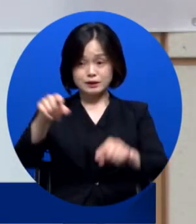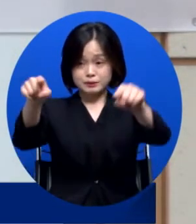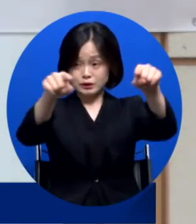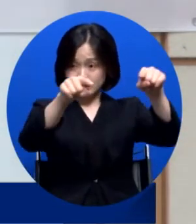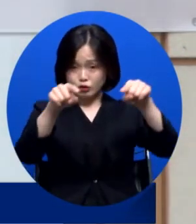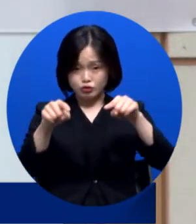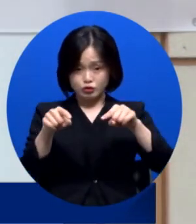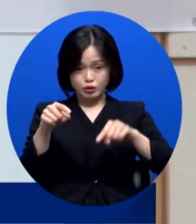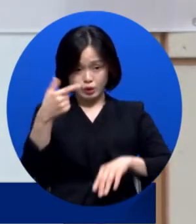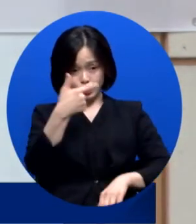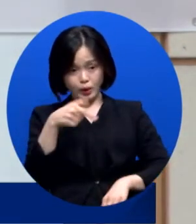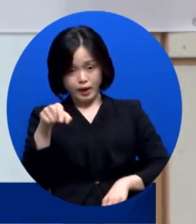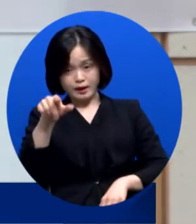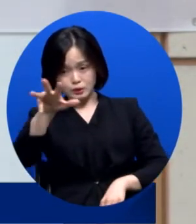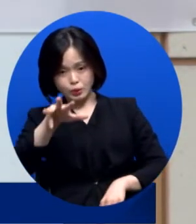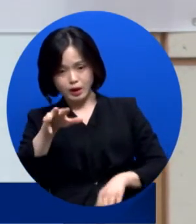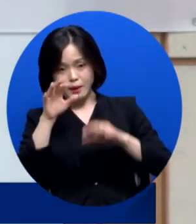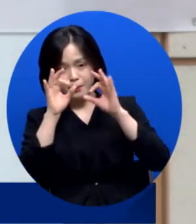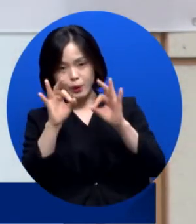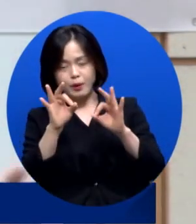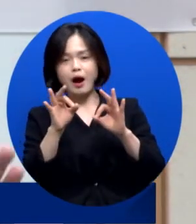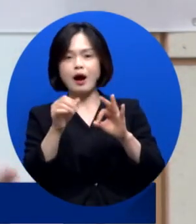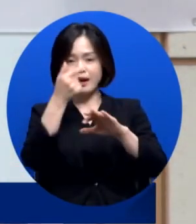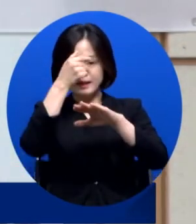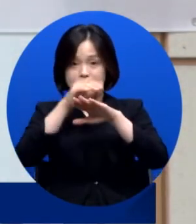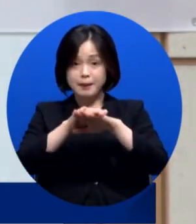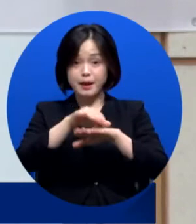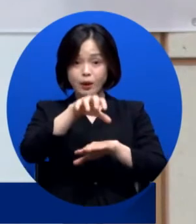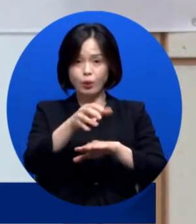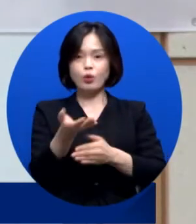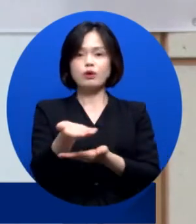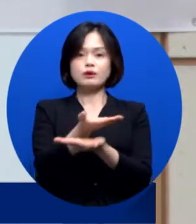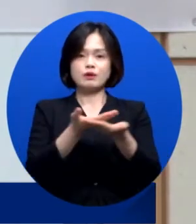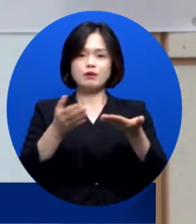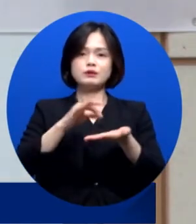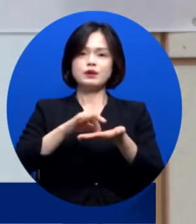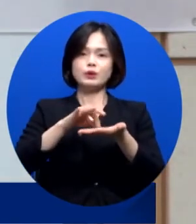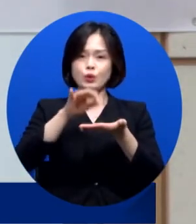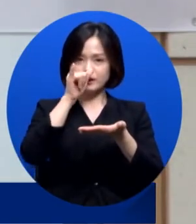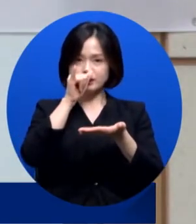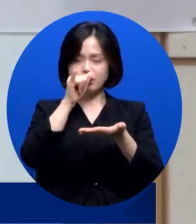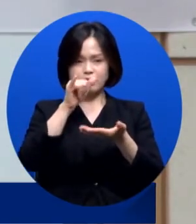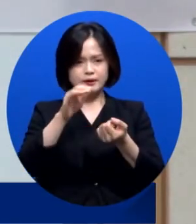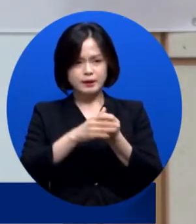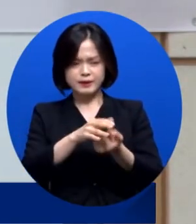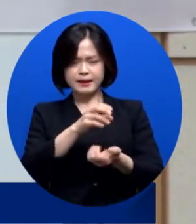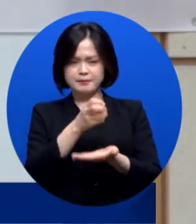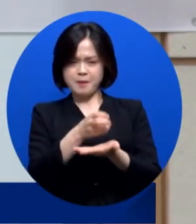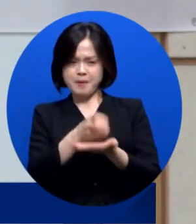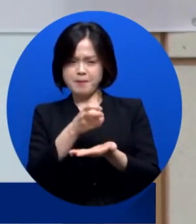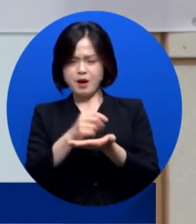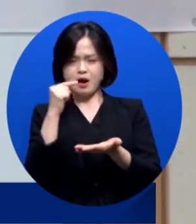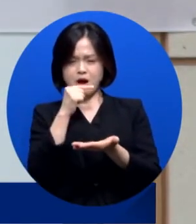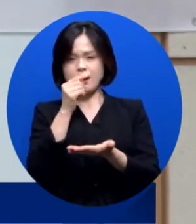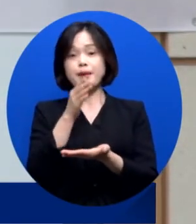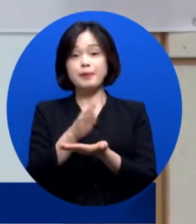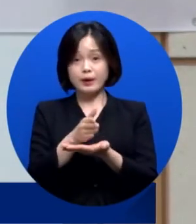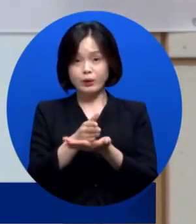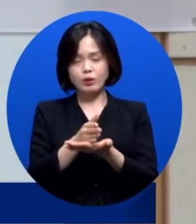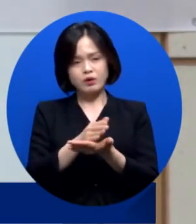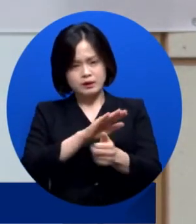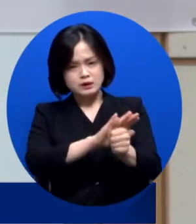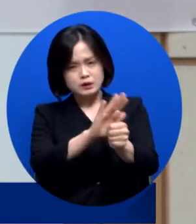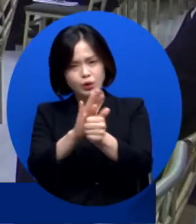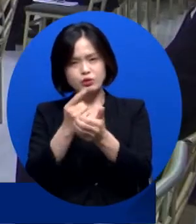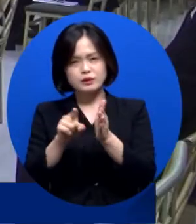이와 같은 움직임이 있는데 이거에 대해서 노라고 말할 것이 아니라 잘 지원할 수 있도록 시스템을 마련하는 게